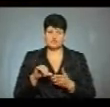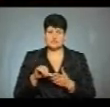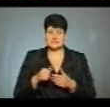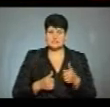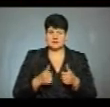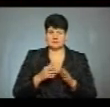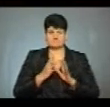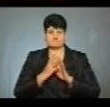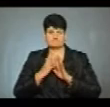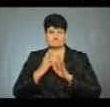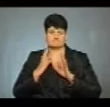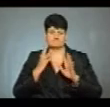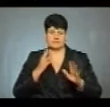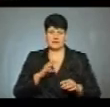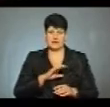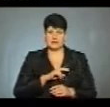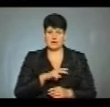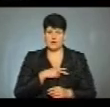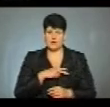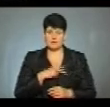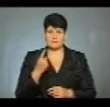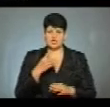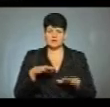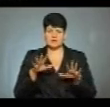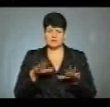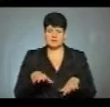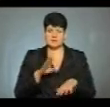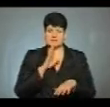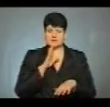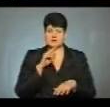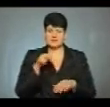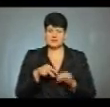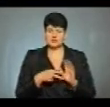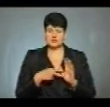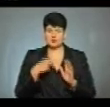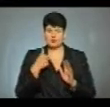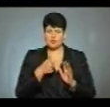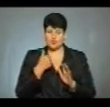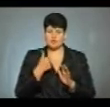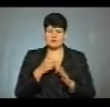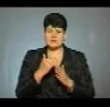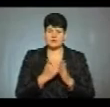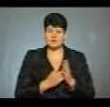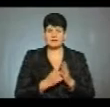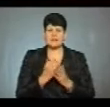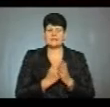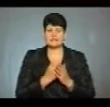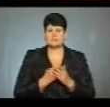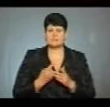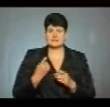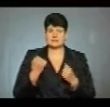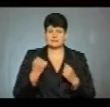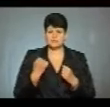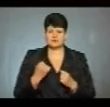змагань шикуються для нагородження. Перше місце посіло у віковій групі дівчат 2007 року народження за програмою кандидатка у майстри